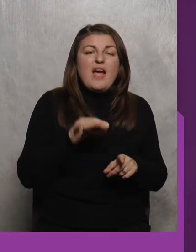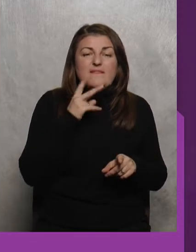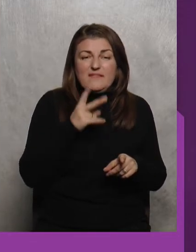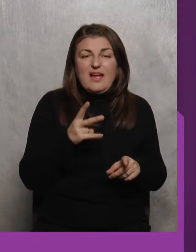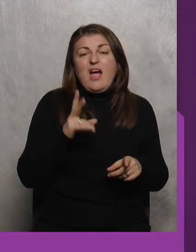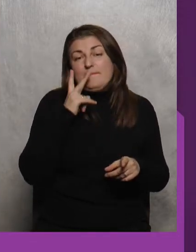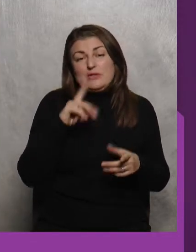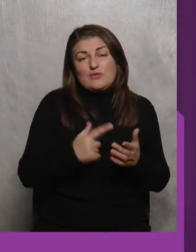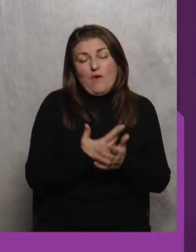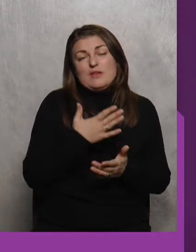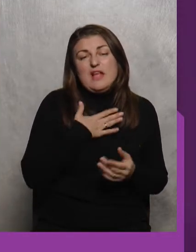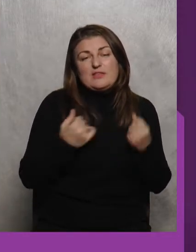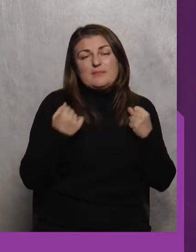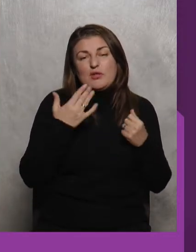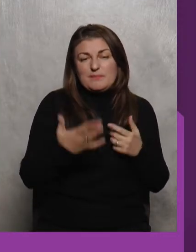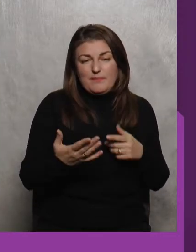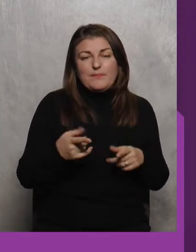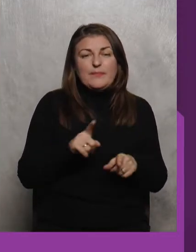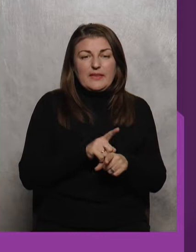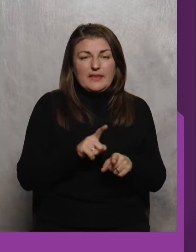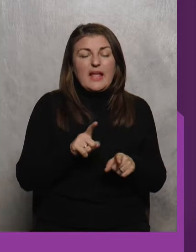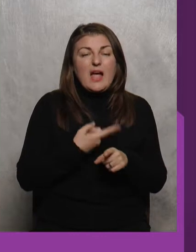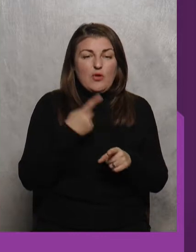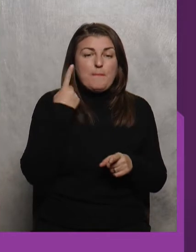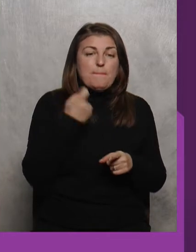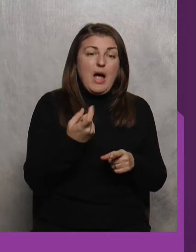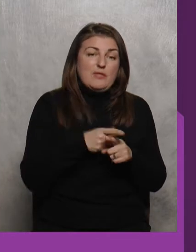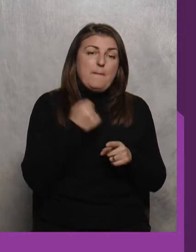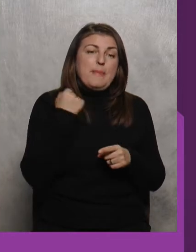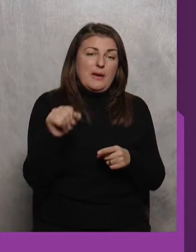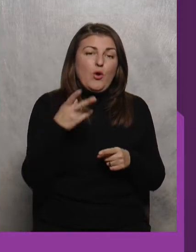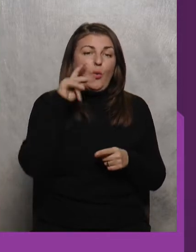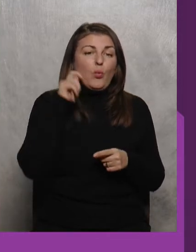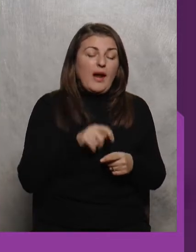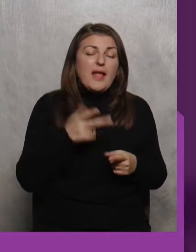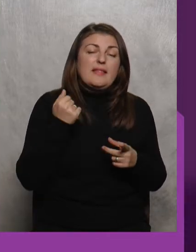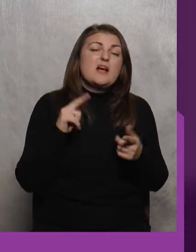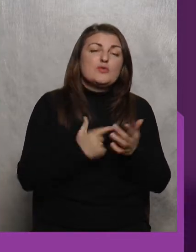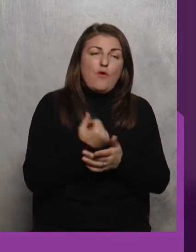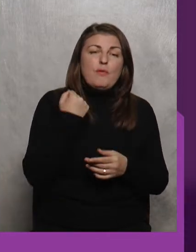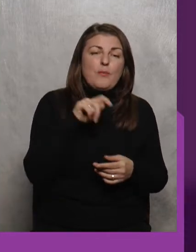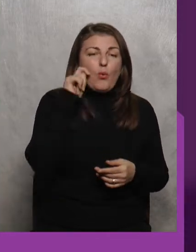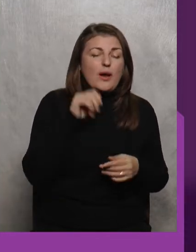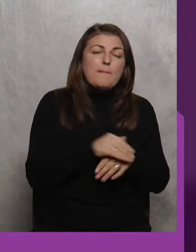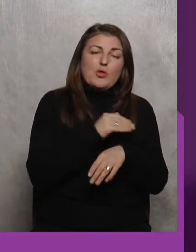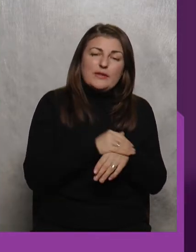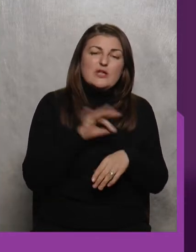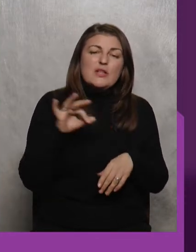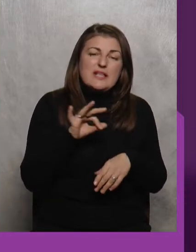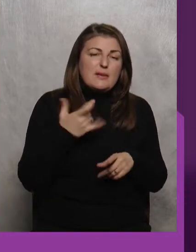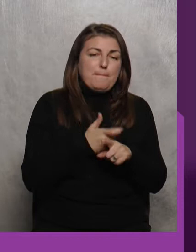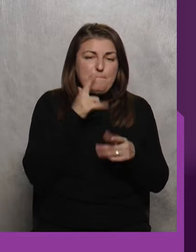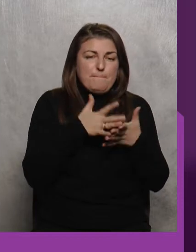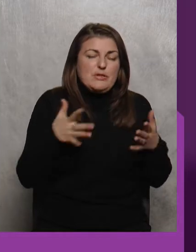опа, знов наш спортсмен гарно атакував. Це друге попередження, да, і перемога Україні, да, відходить. І знову перемога Україні. Молодець Олександр, більш